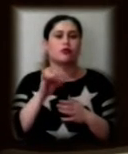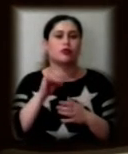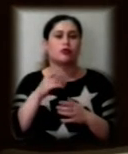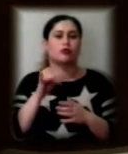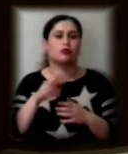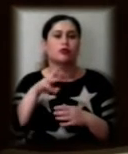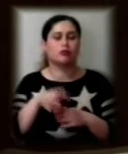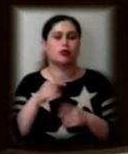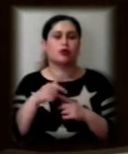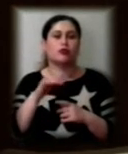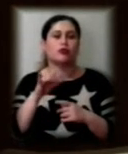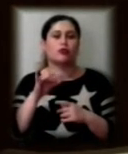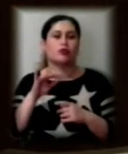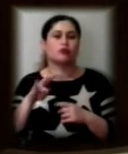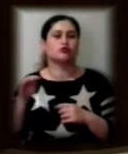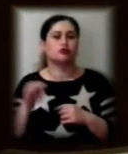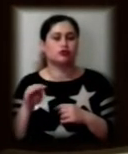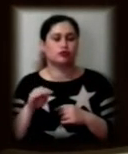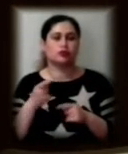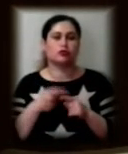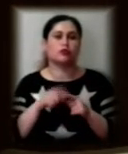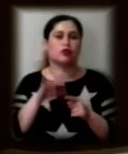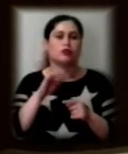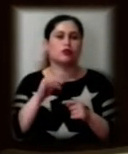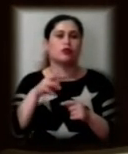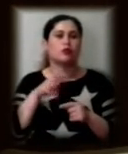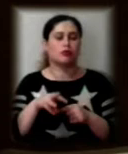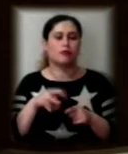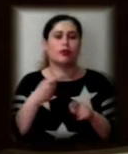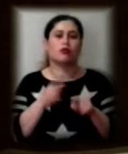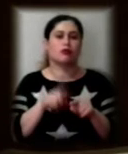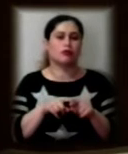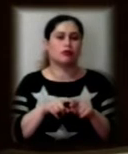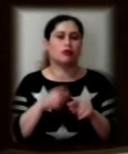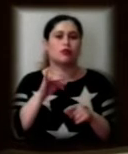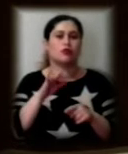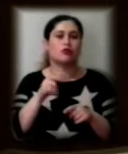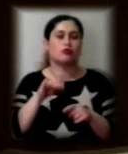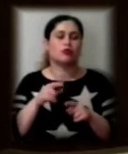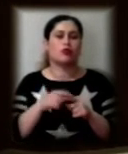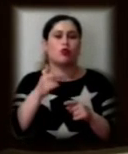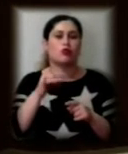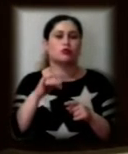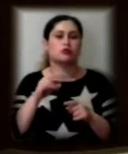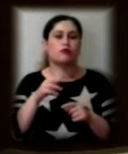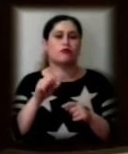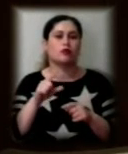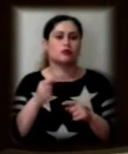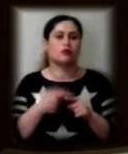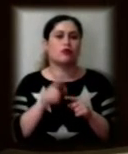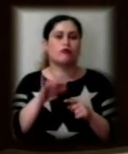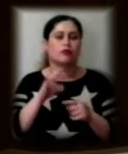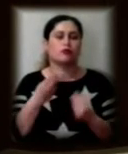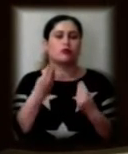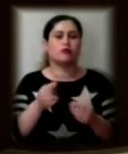визначення імуноглобуліна G. Імуноглобулін М – це імуноглобулін гострої фази. Він дає нам